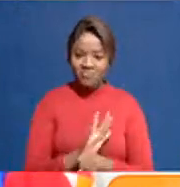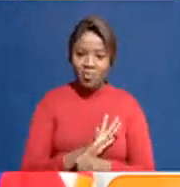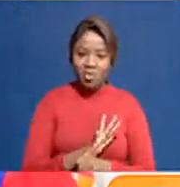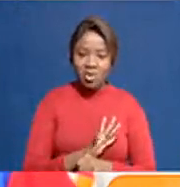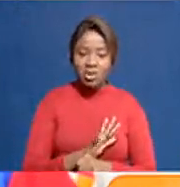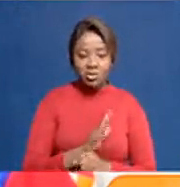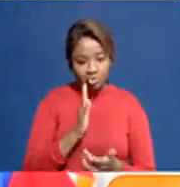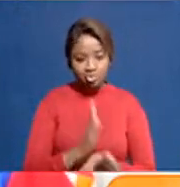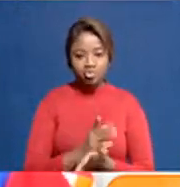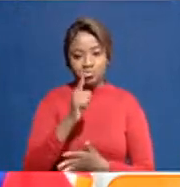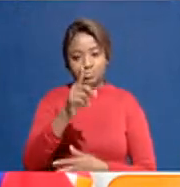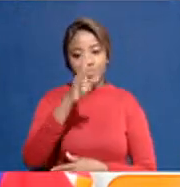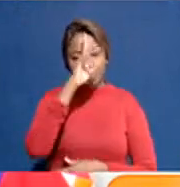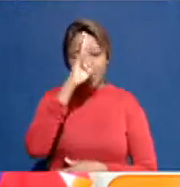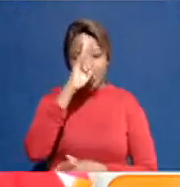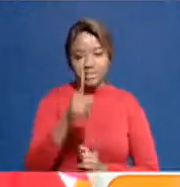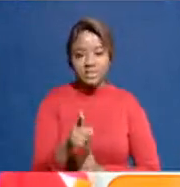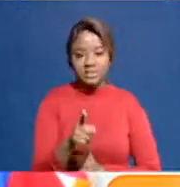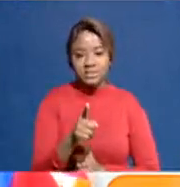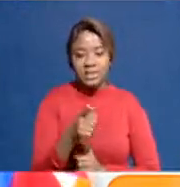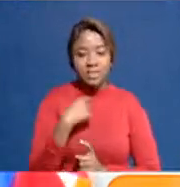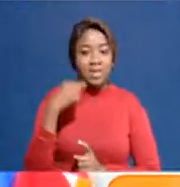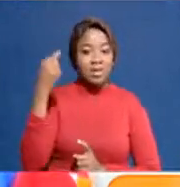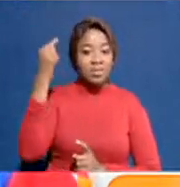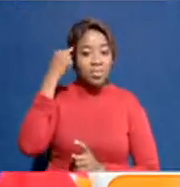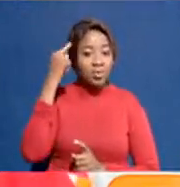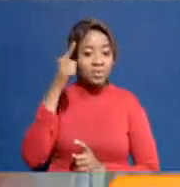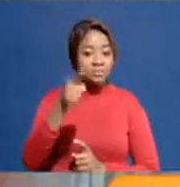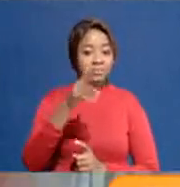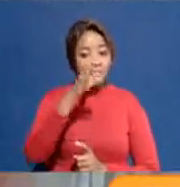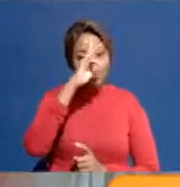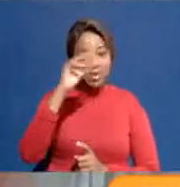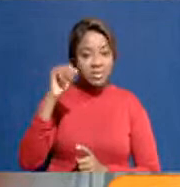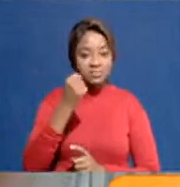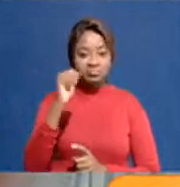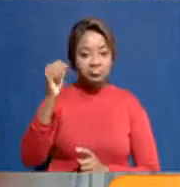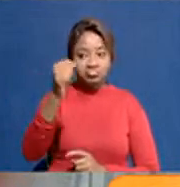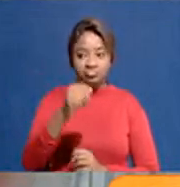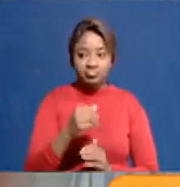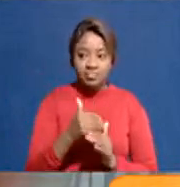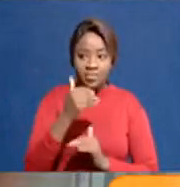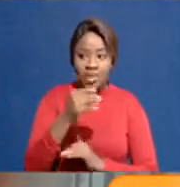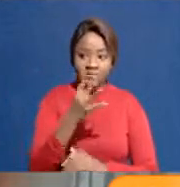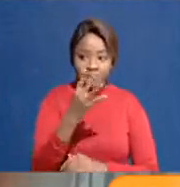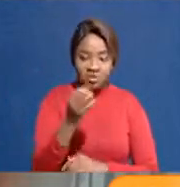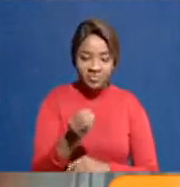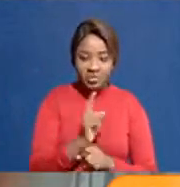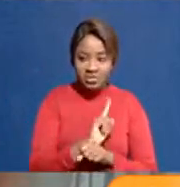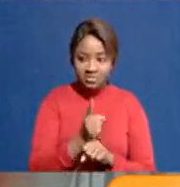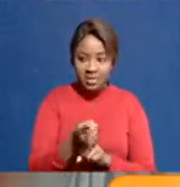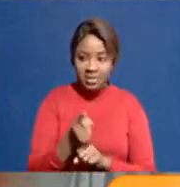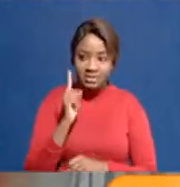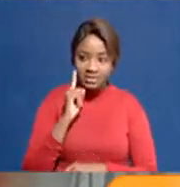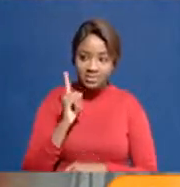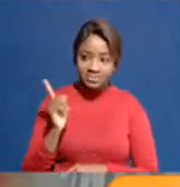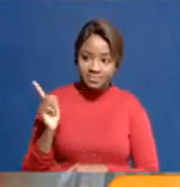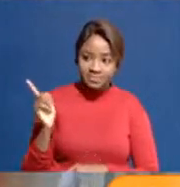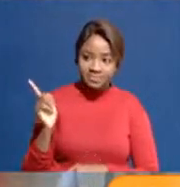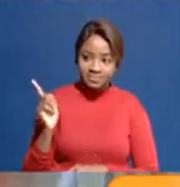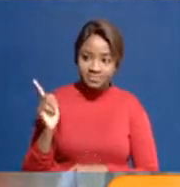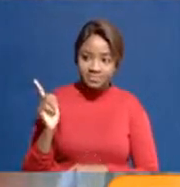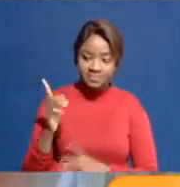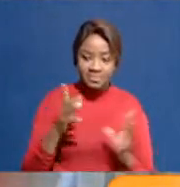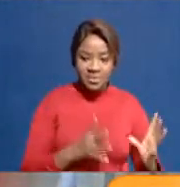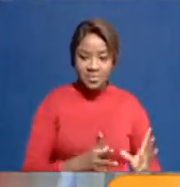alikuwa ni askari tuseme. Tukadhani ni askari wenye wako patrol. Baada ya dakika 40 hivi, wahalifu hao